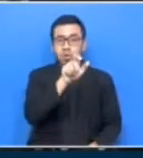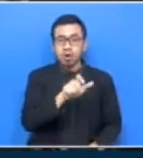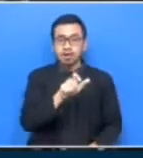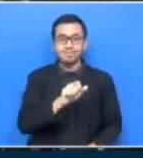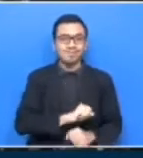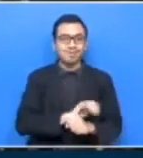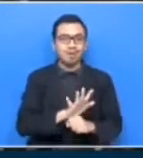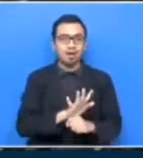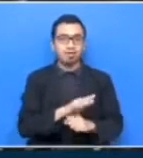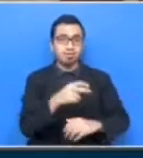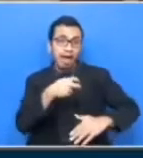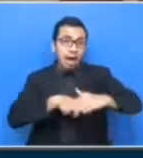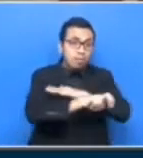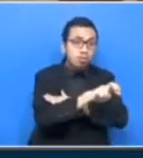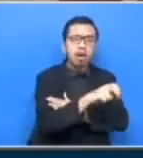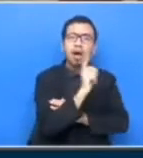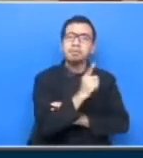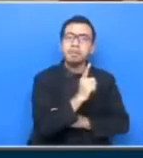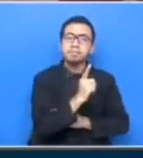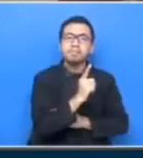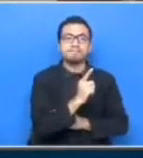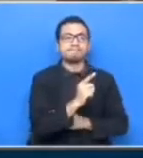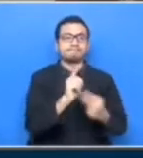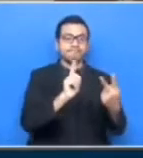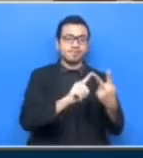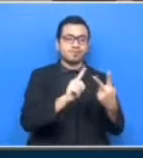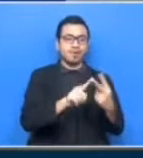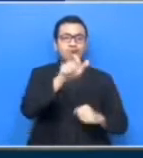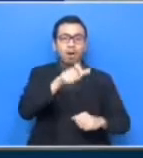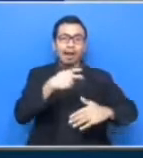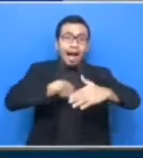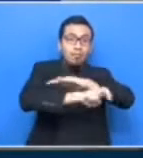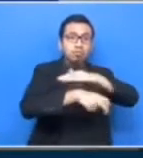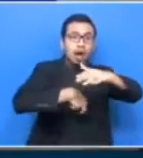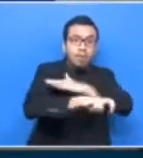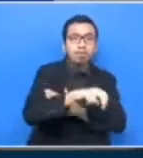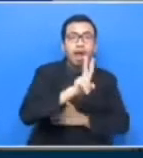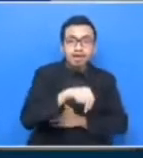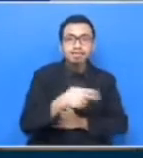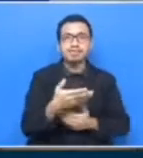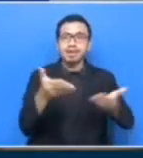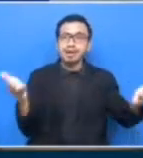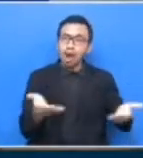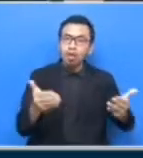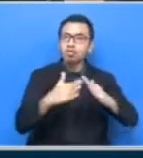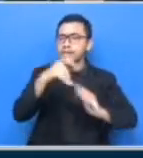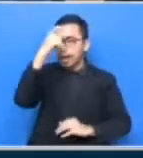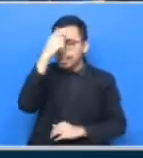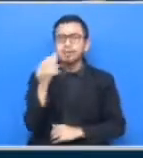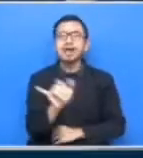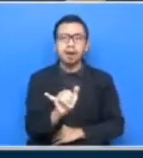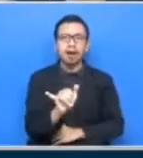melarikan diri bahkan satu diantaranya adalah pasien yang sama dan dirawat di rumah sakit yang sama Pak Heri